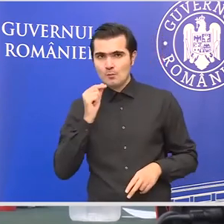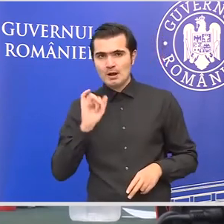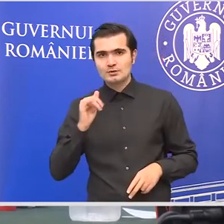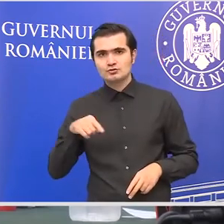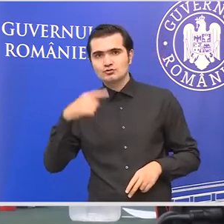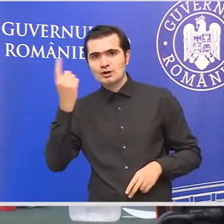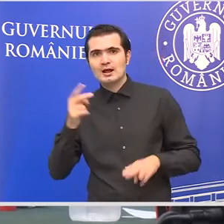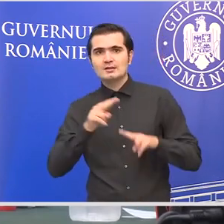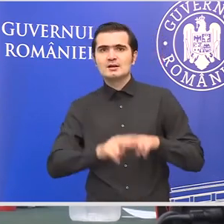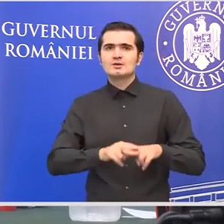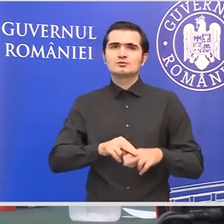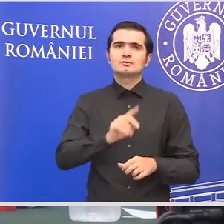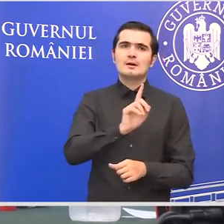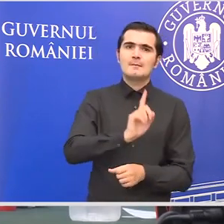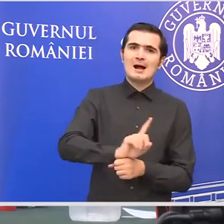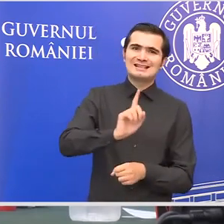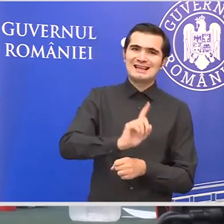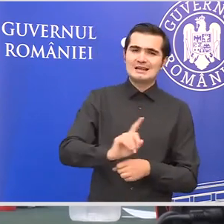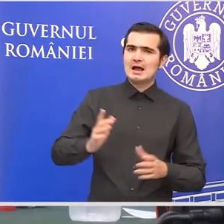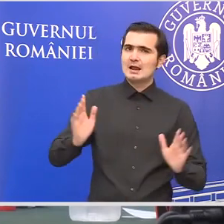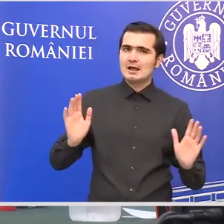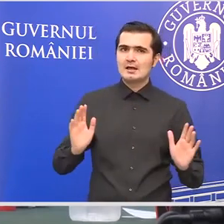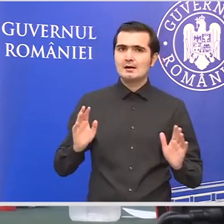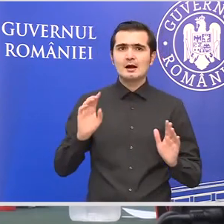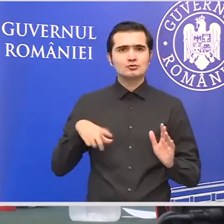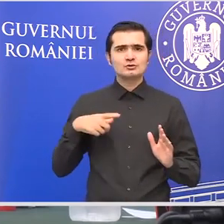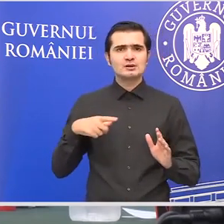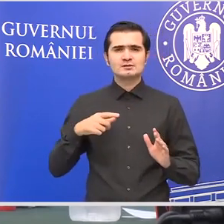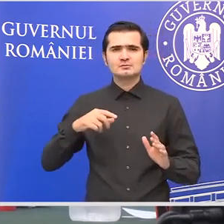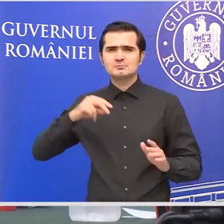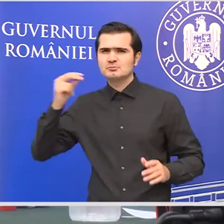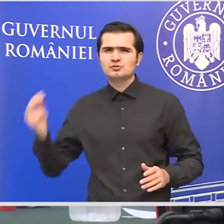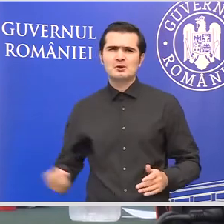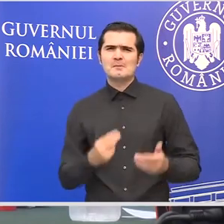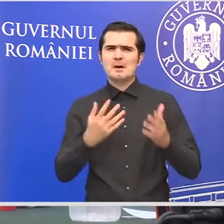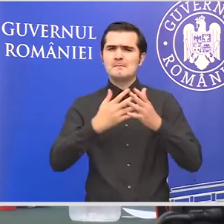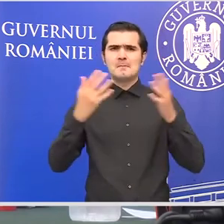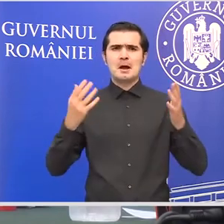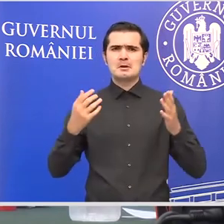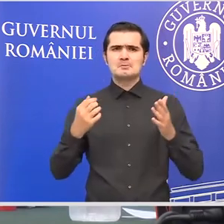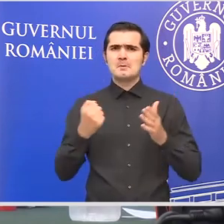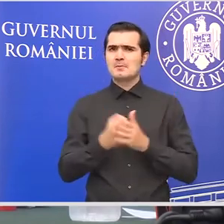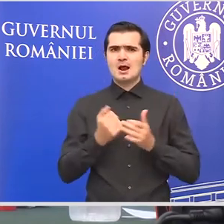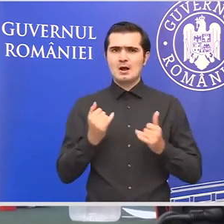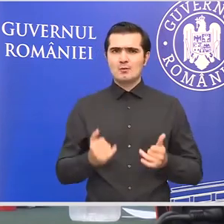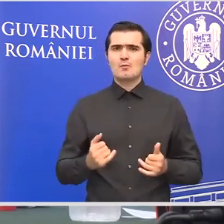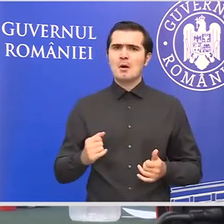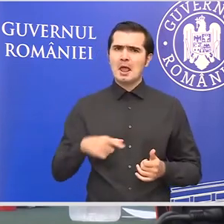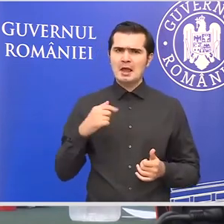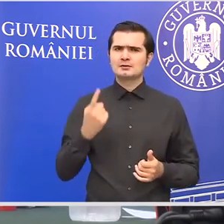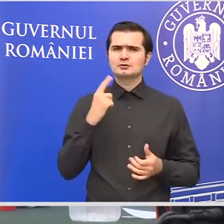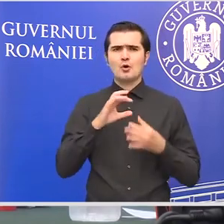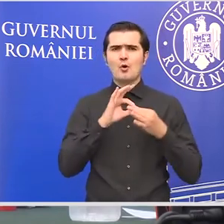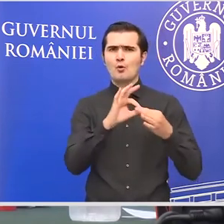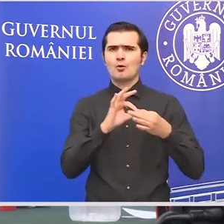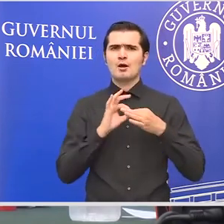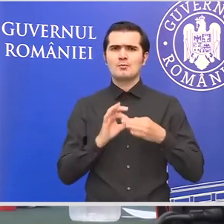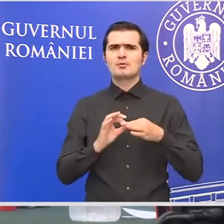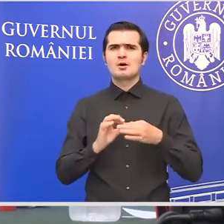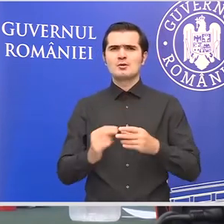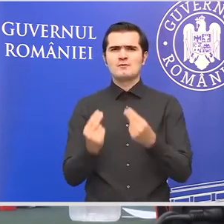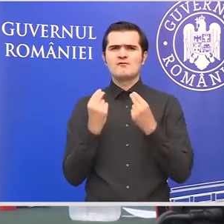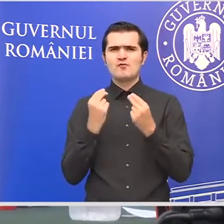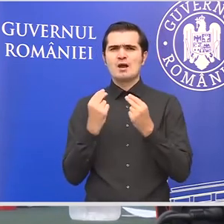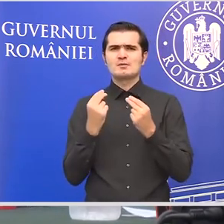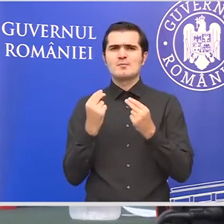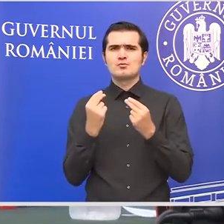tipuri de resurse materiale sunt chiar fără precedent, aș putea spune, în momentul de față. Există o colaborare foarte strânsă